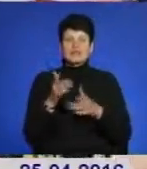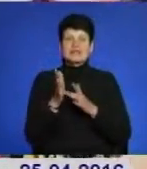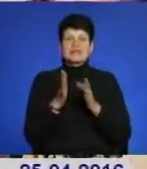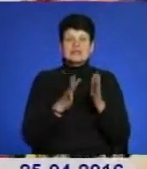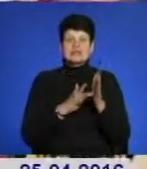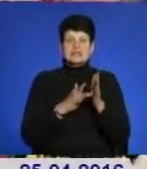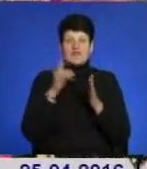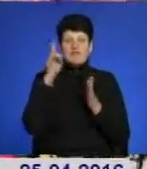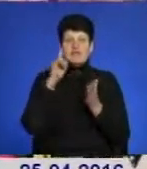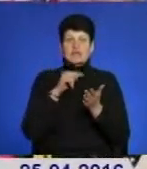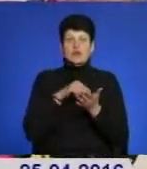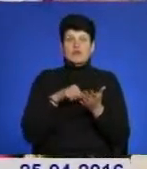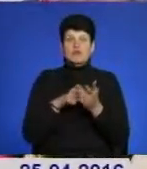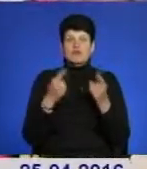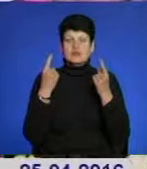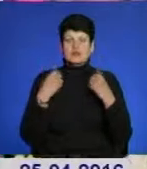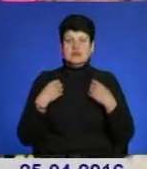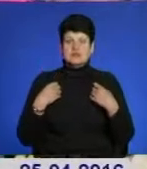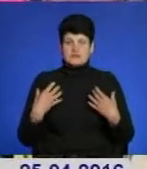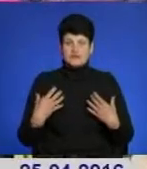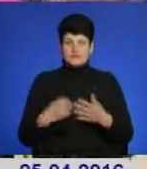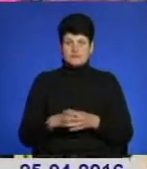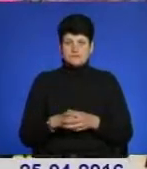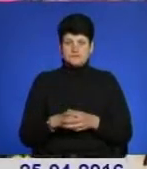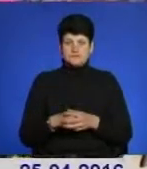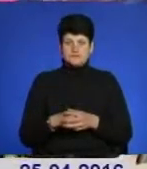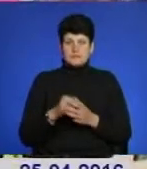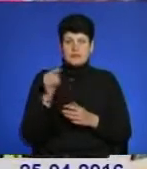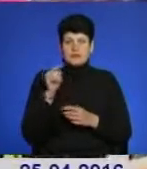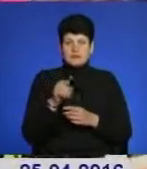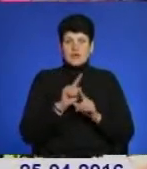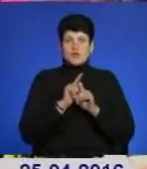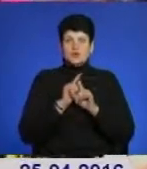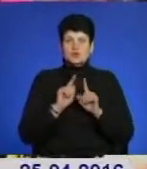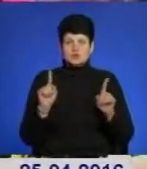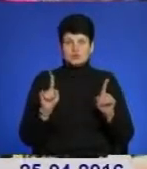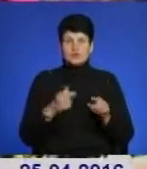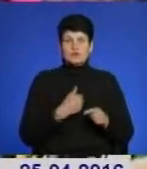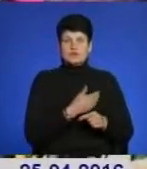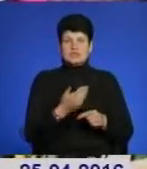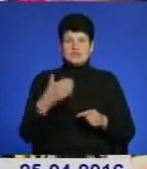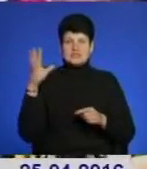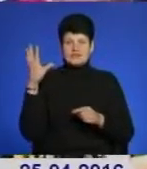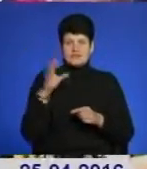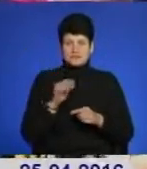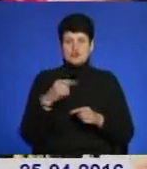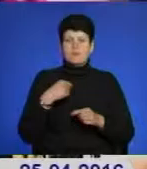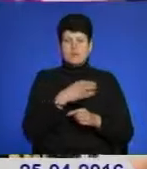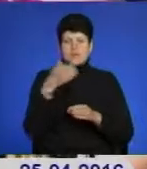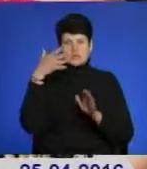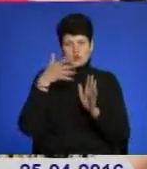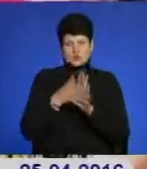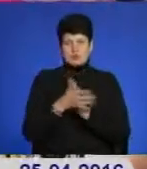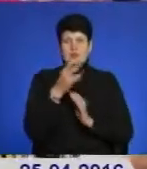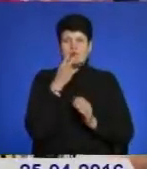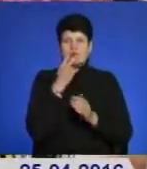в Єрусалим, велике свято. Таке особливо для нас всіх, щоб ми зрозуміли і